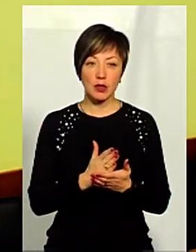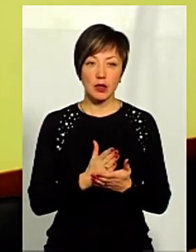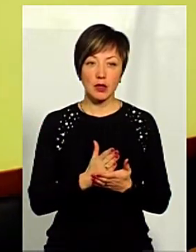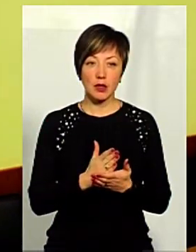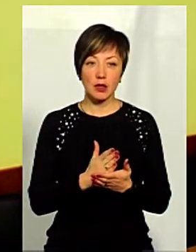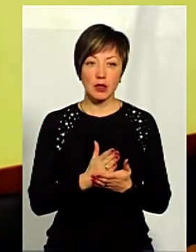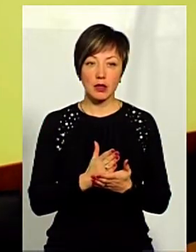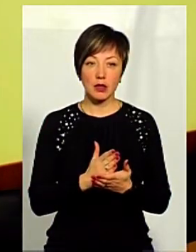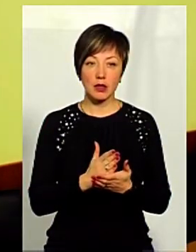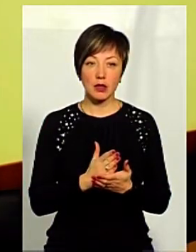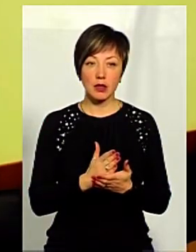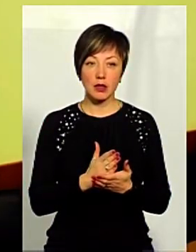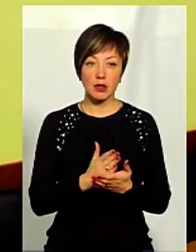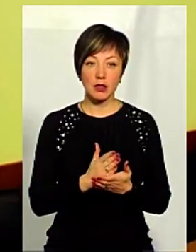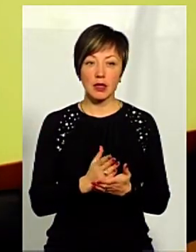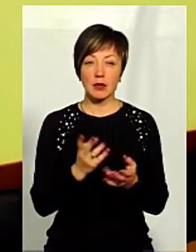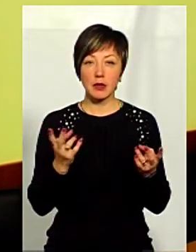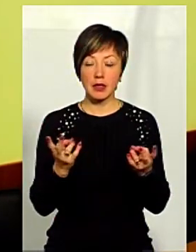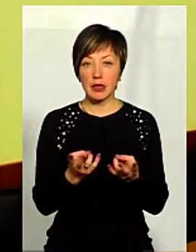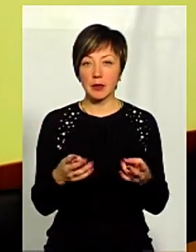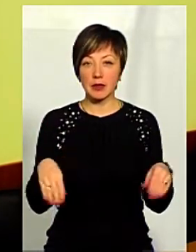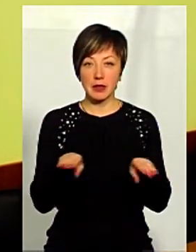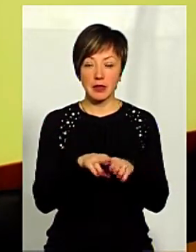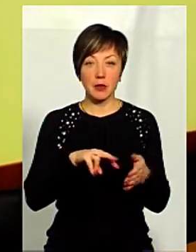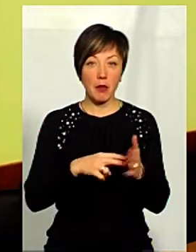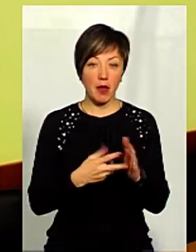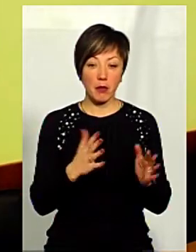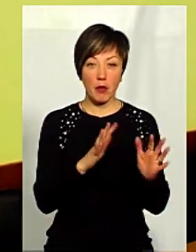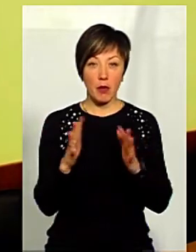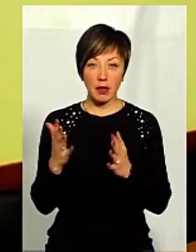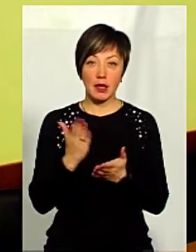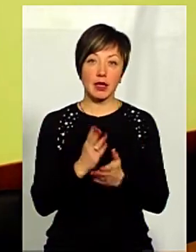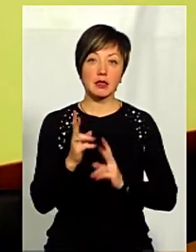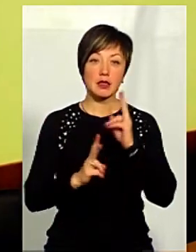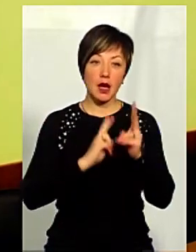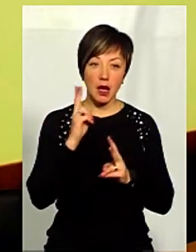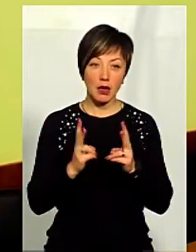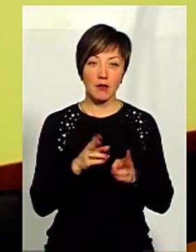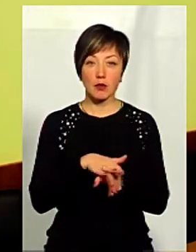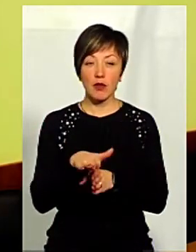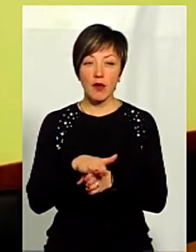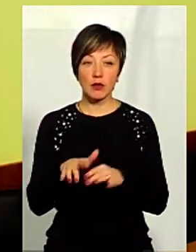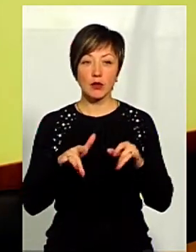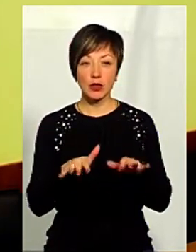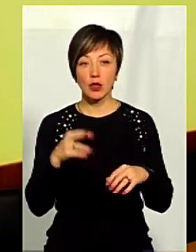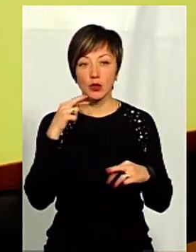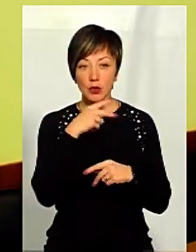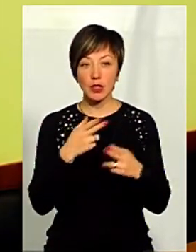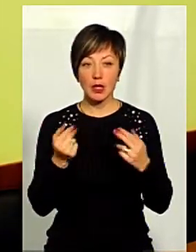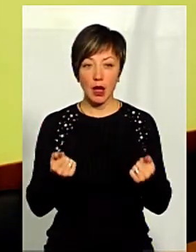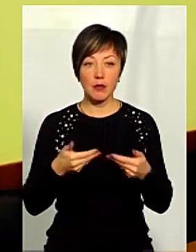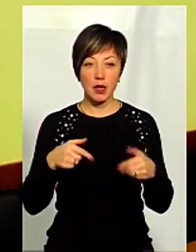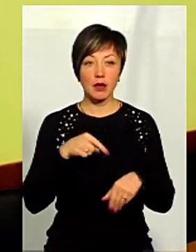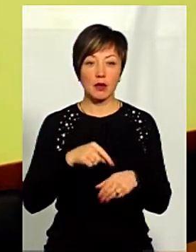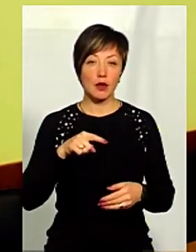є те, що треба закрити планово. Тобто, якщо є моменти, коли є скарга, коли відбувається якийсь процес отруєння, так, ми